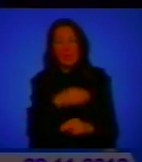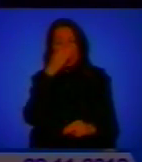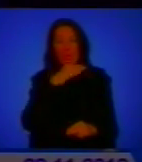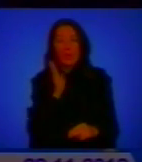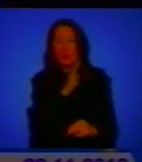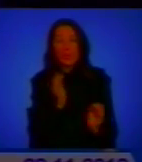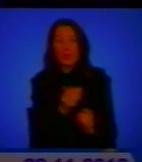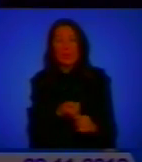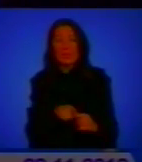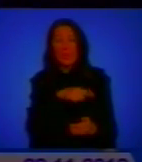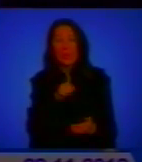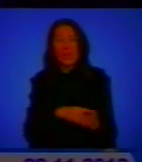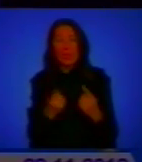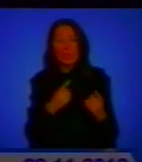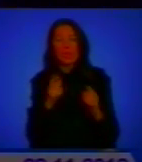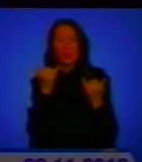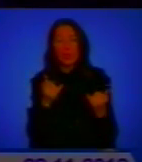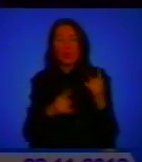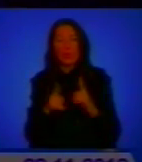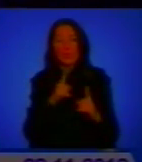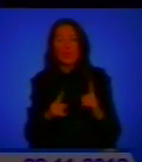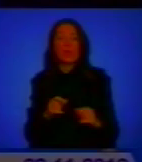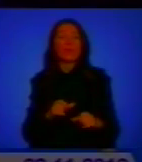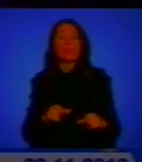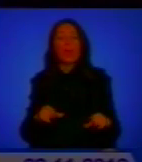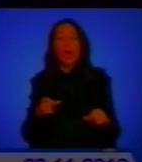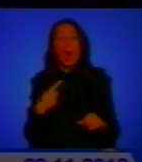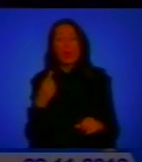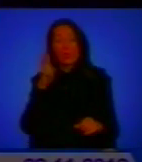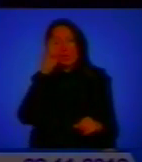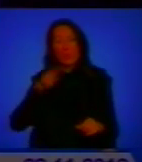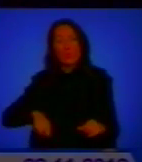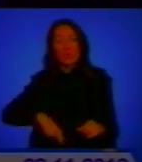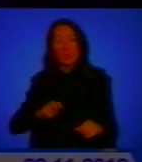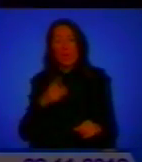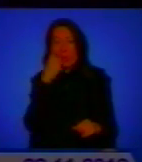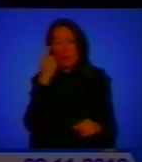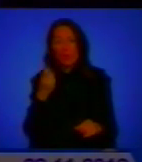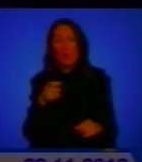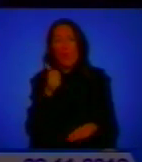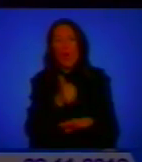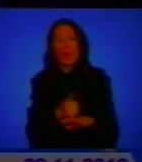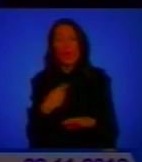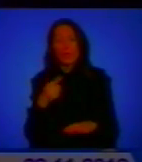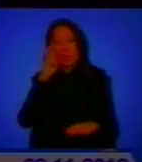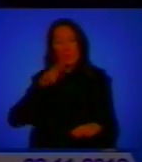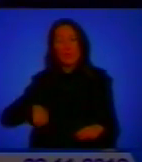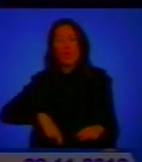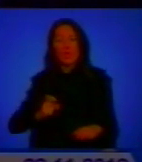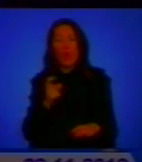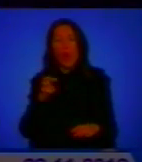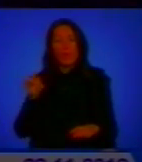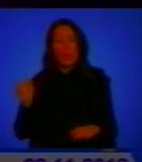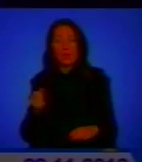на сьогоднішньому засіданні колеги обласної державної адміністрації. Як повідомив голова обласної державної адміністрації Валентин Хоптян, Тернопільщина